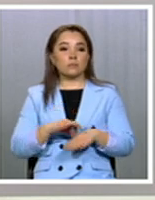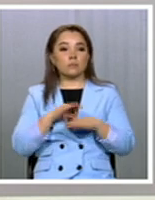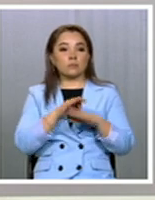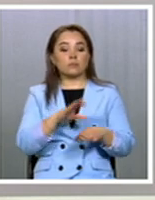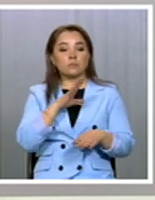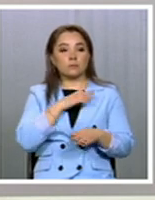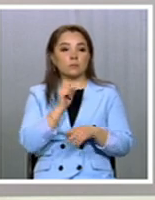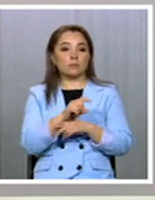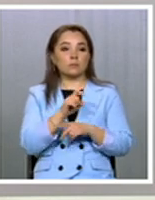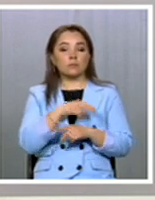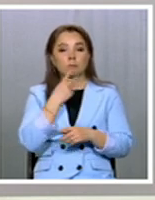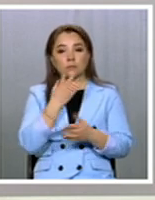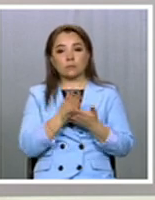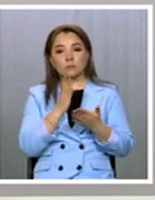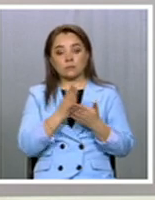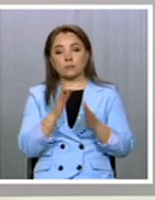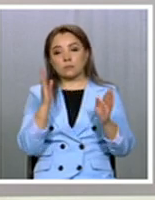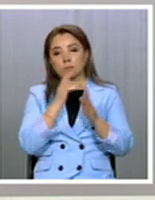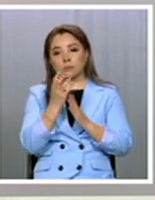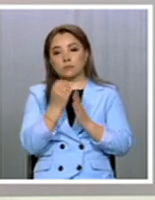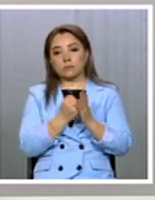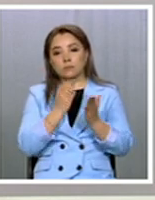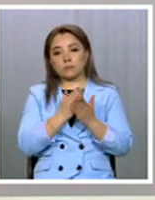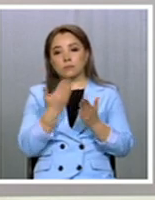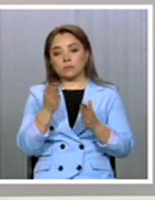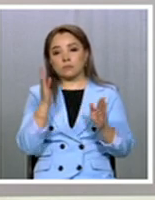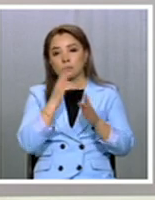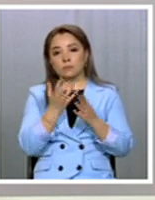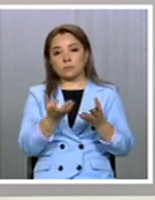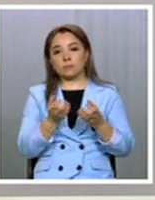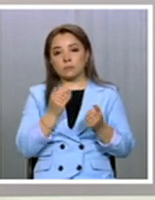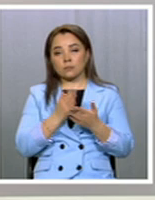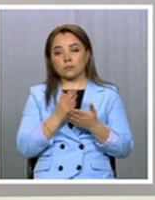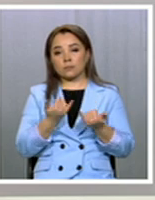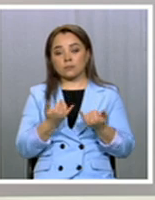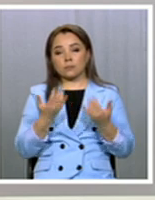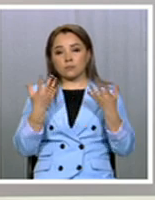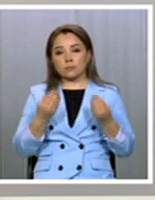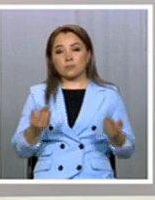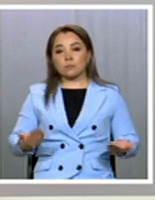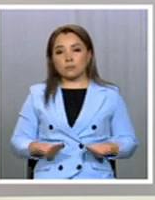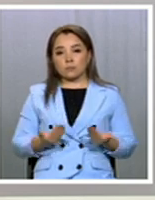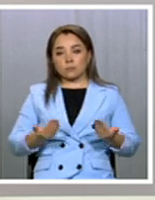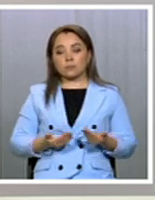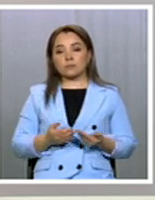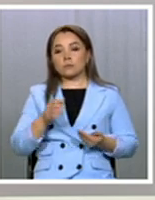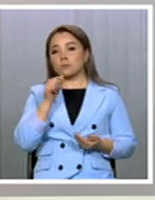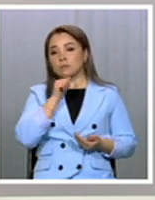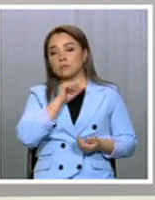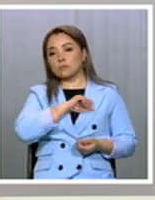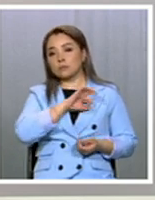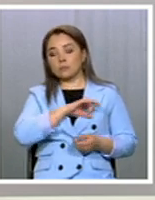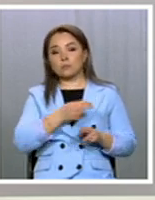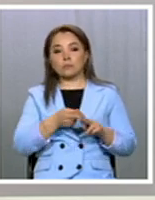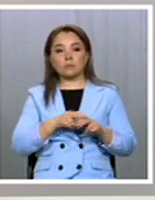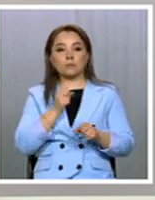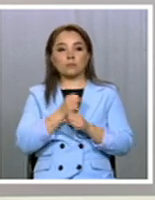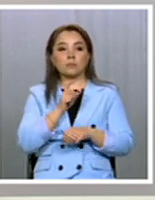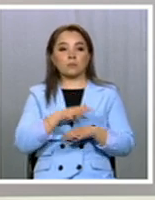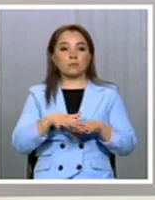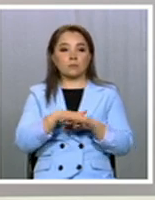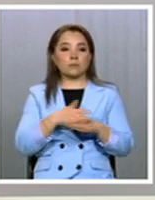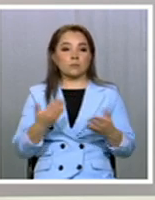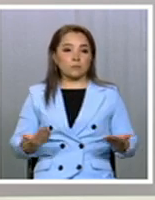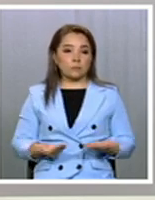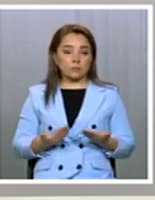тапсырмаларда көрдік. Табиғат ресурстары табиғаттан алынатындықтан, адам күнделікті өмірде, өнеркәсіпте пайдаланғандықтан адамның